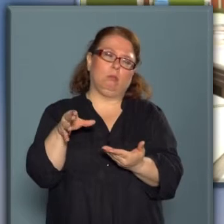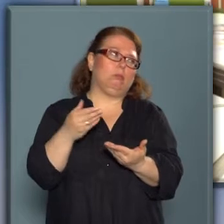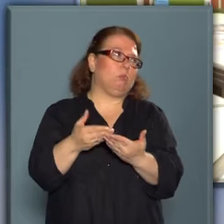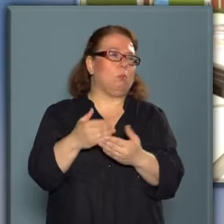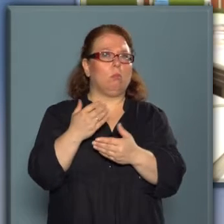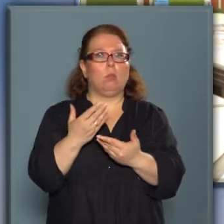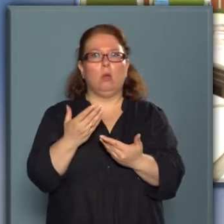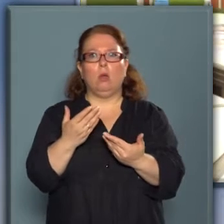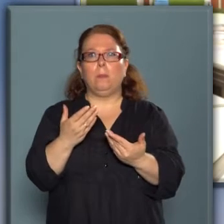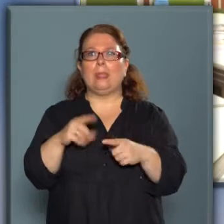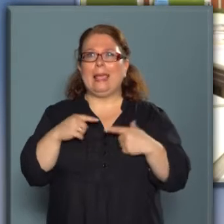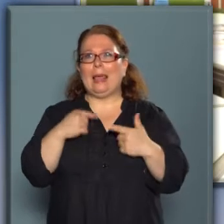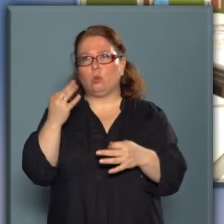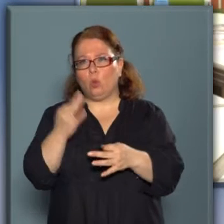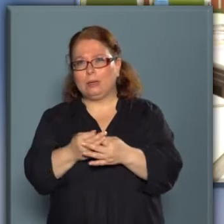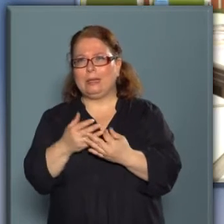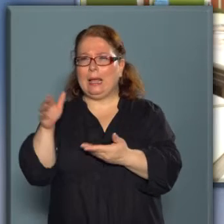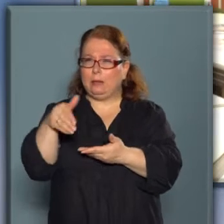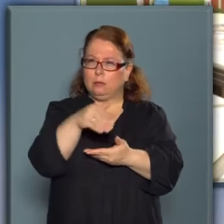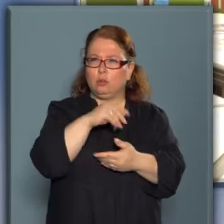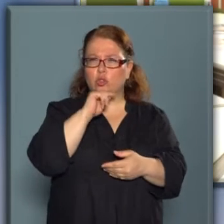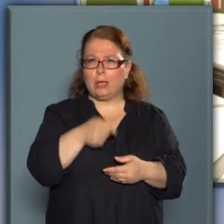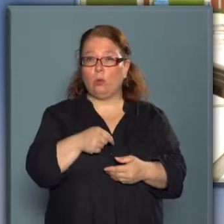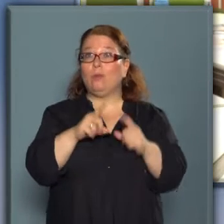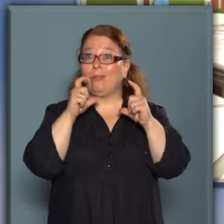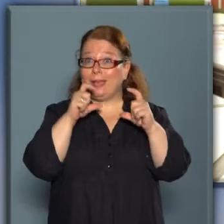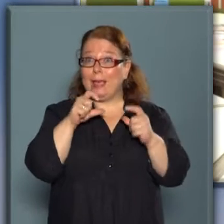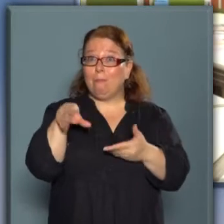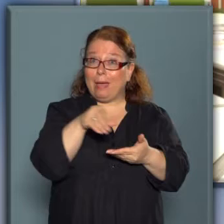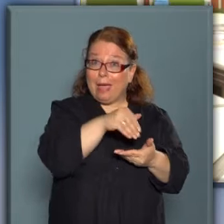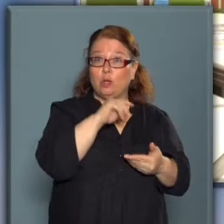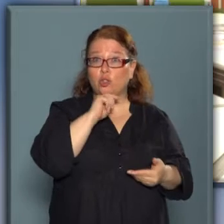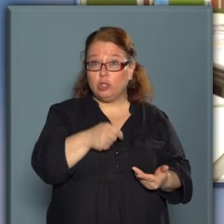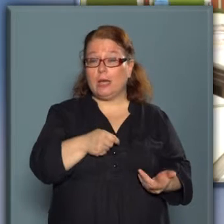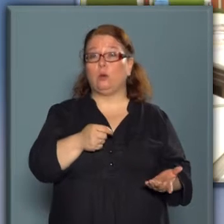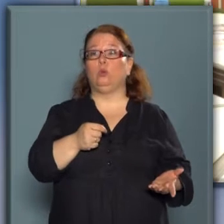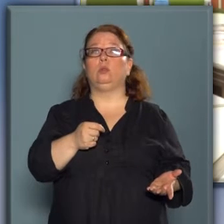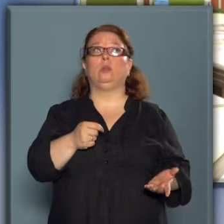embereknek az élettörténetét, a fényképeket, sőt